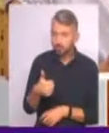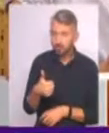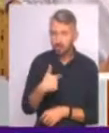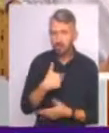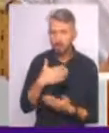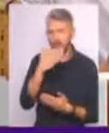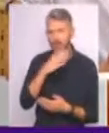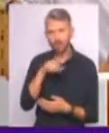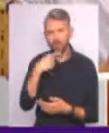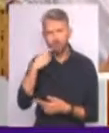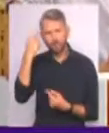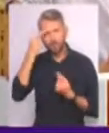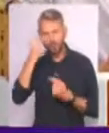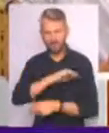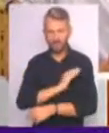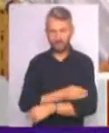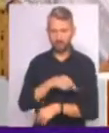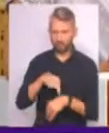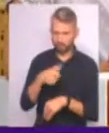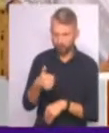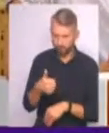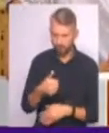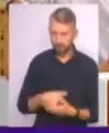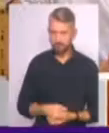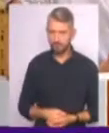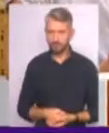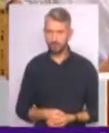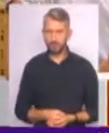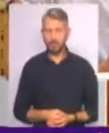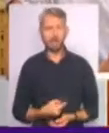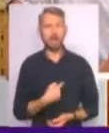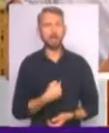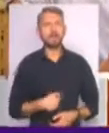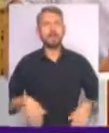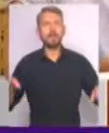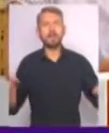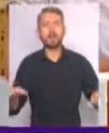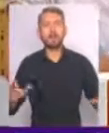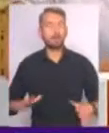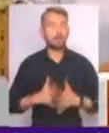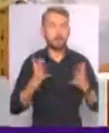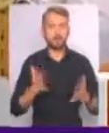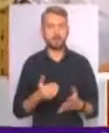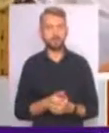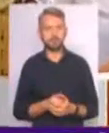увазі психологічно, фізично, от коли ви схудли на 14 кілограмів. Я літаю.